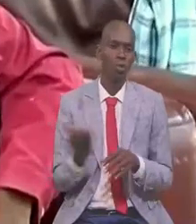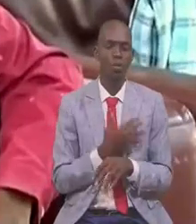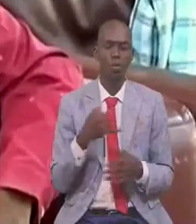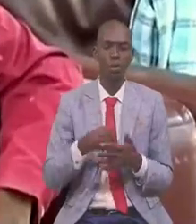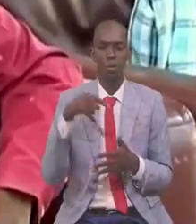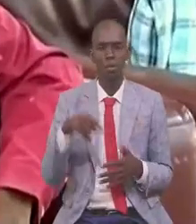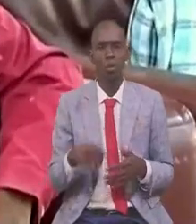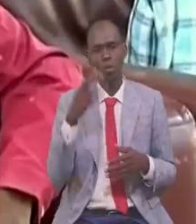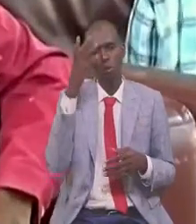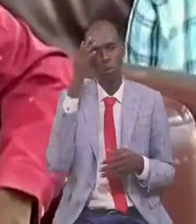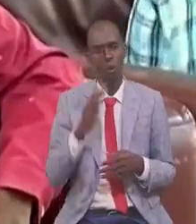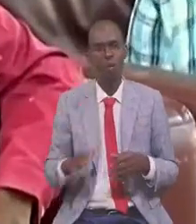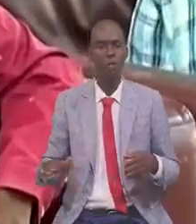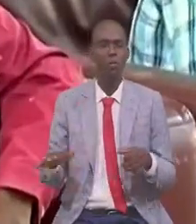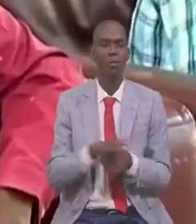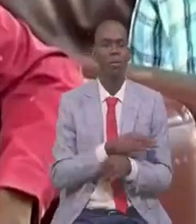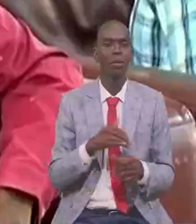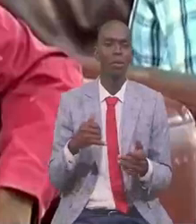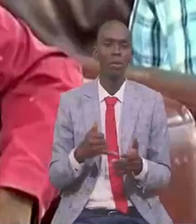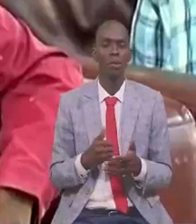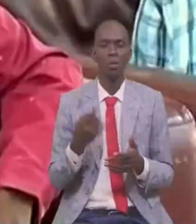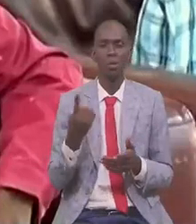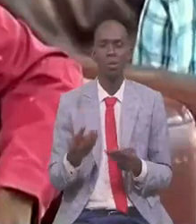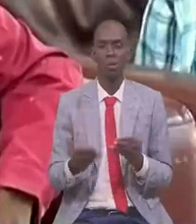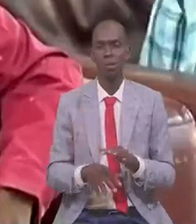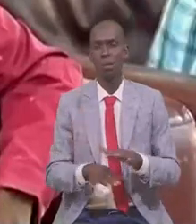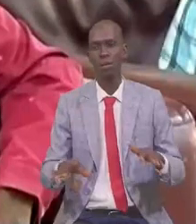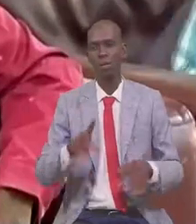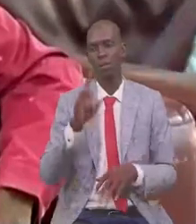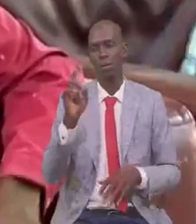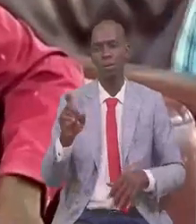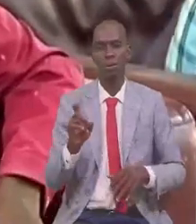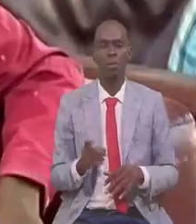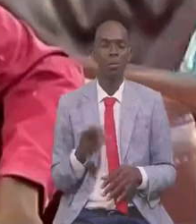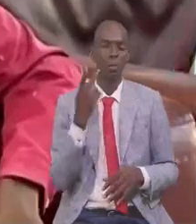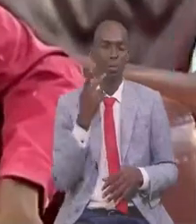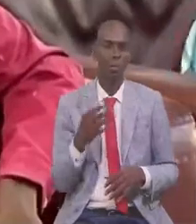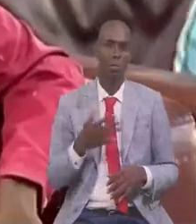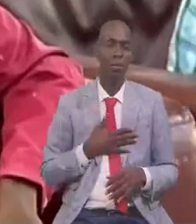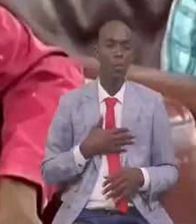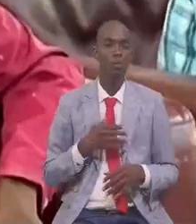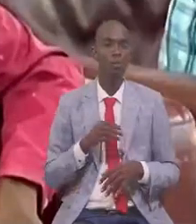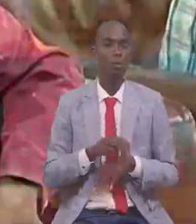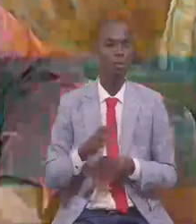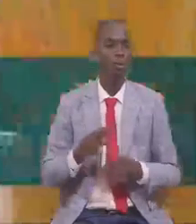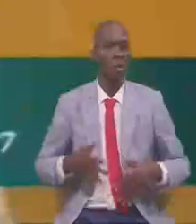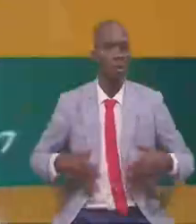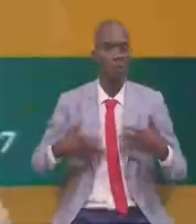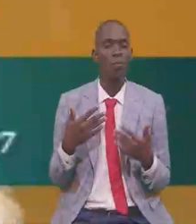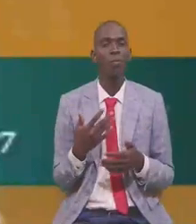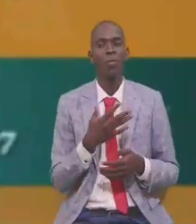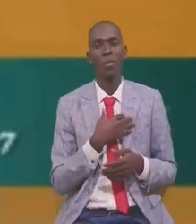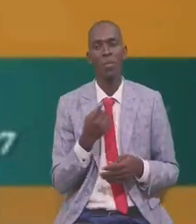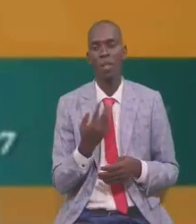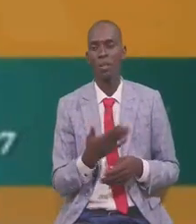Pourquoi occupe-t-il la terre inutilement? Est-ce qu'il y a un tel domaine de ma vie, de mon ministère, et les choses après